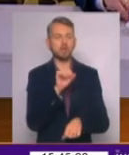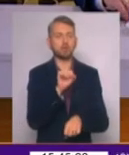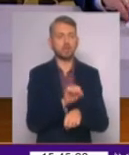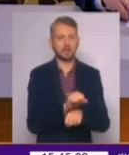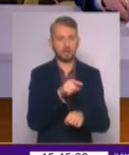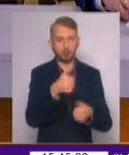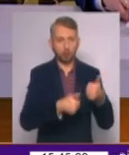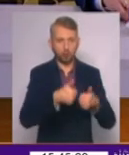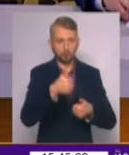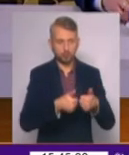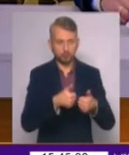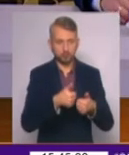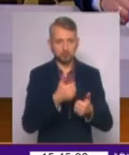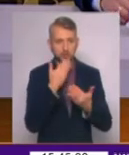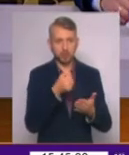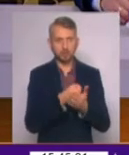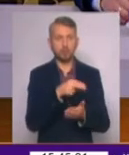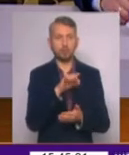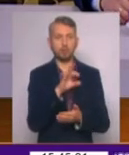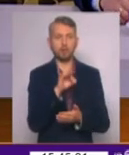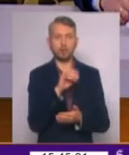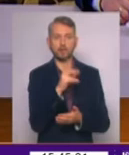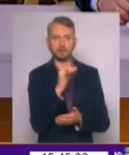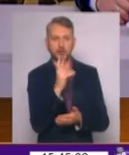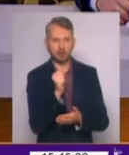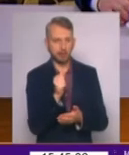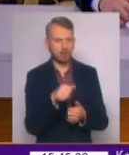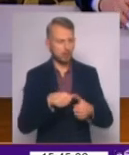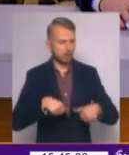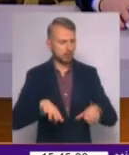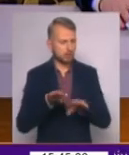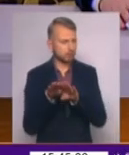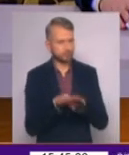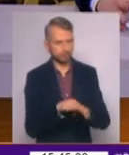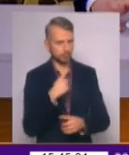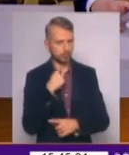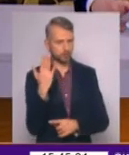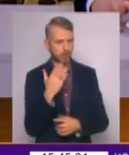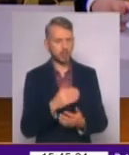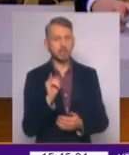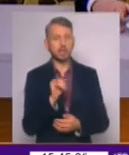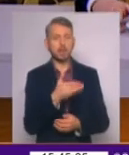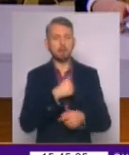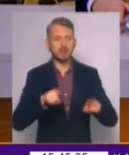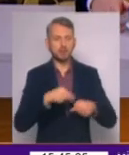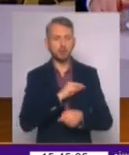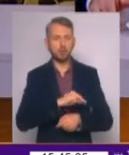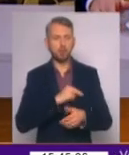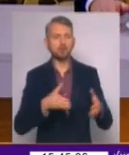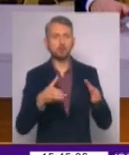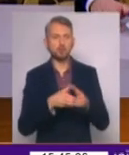цього конкурсу до Поворозника. Рішенням комісії одностайно всі проголосували. І ми створили робочу групу